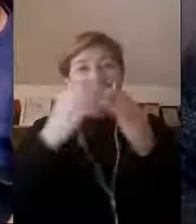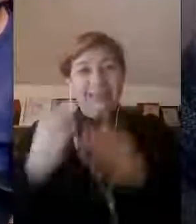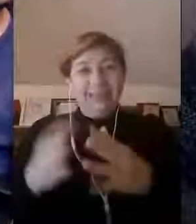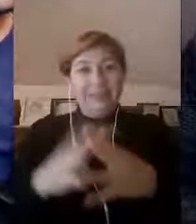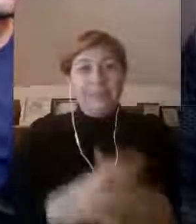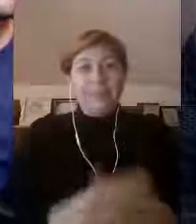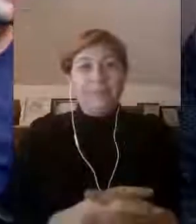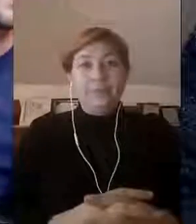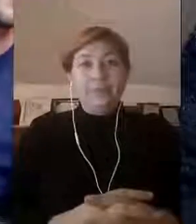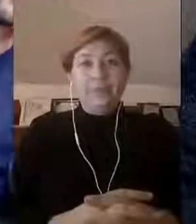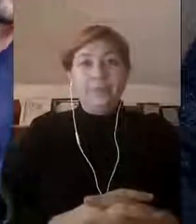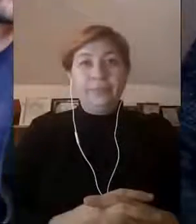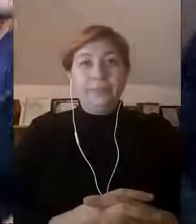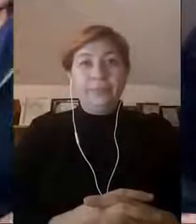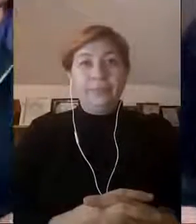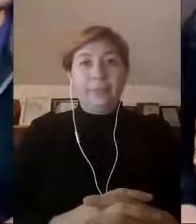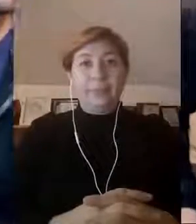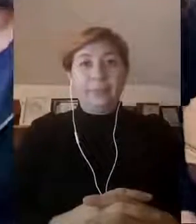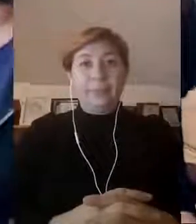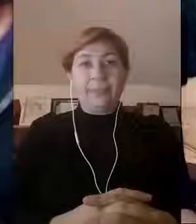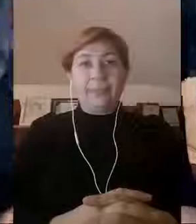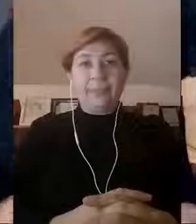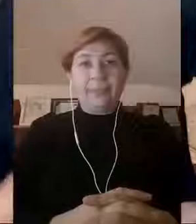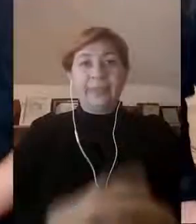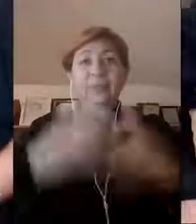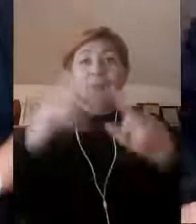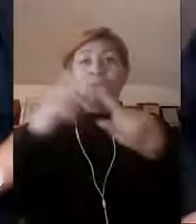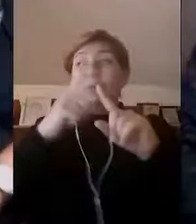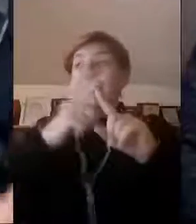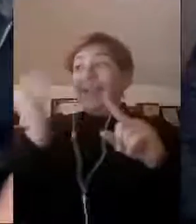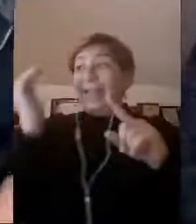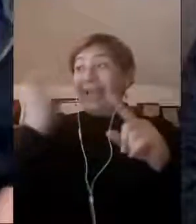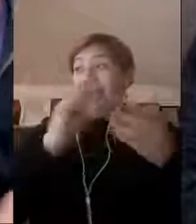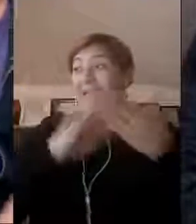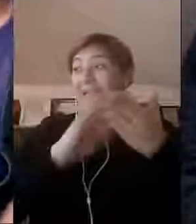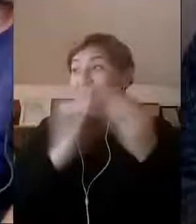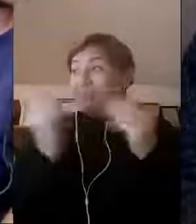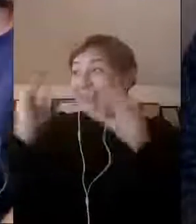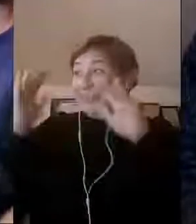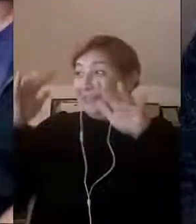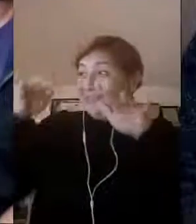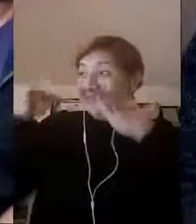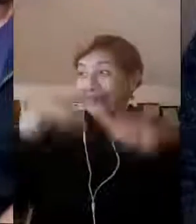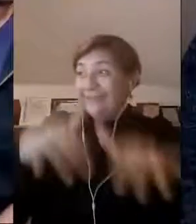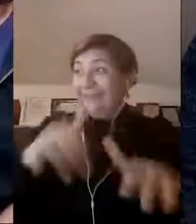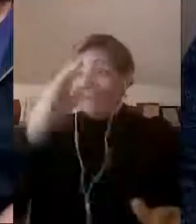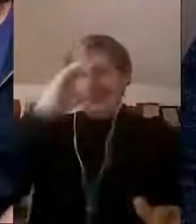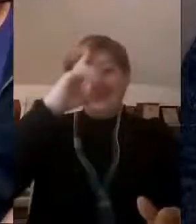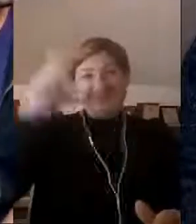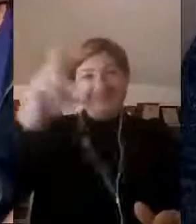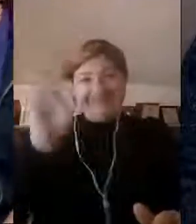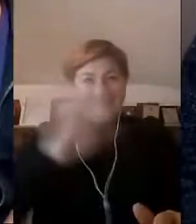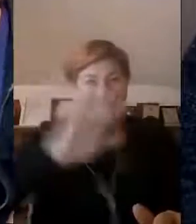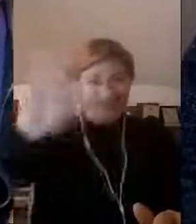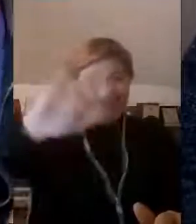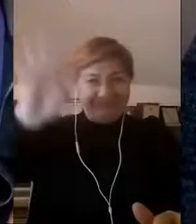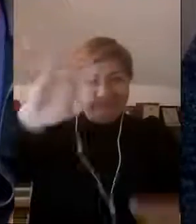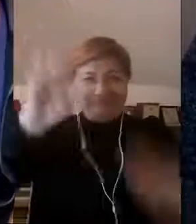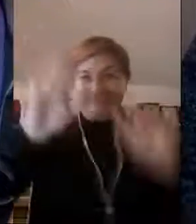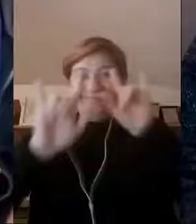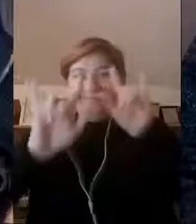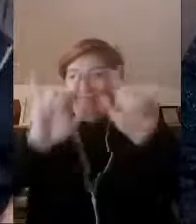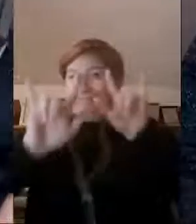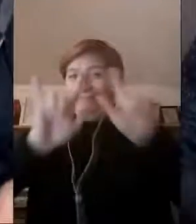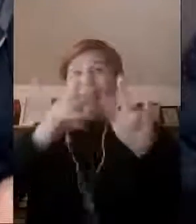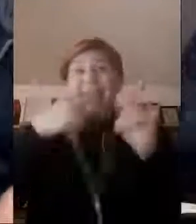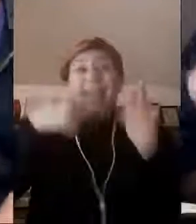Tuğkan. Oo. Evet, Tuğkan'dan gelen Hoş arkadaşlarımız, geldiniz. hepiniz Hoş hoş geldiniz. geldiniz şu anda. Tek tek